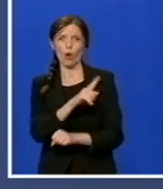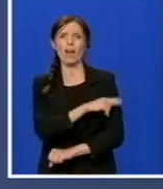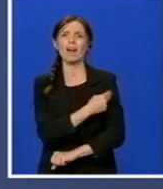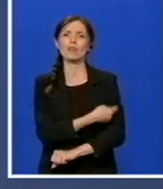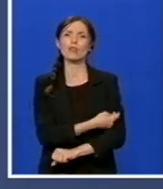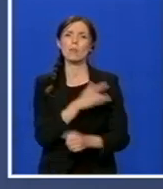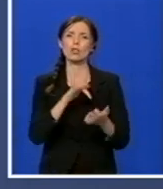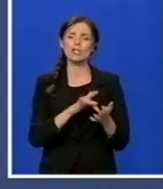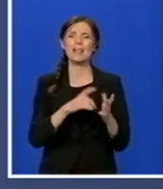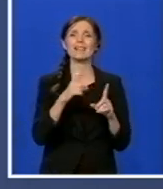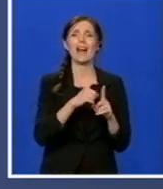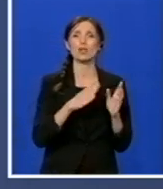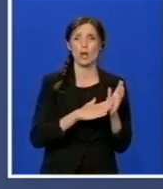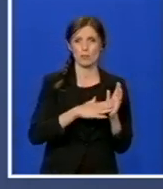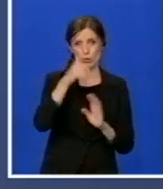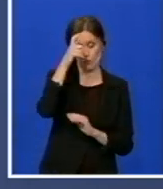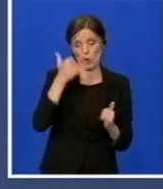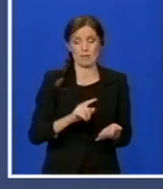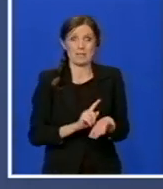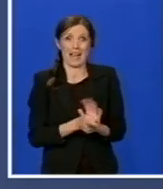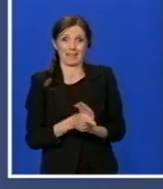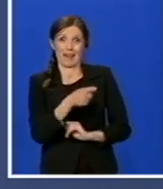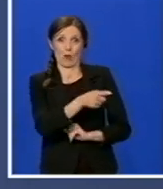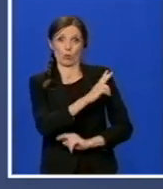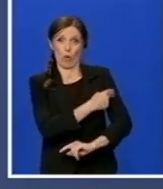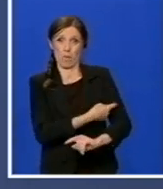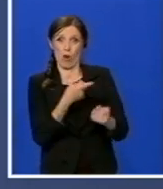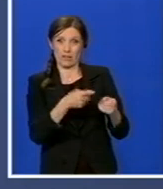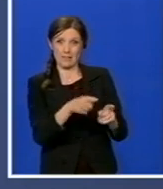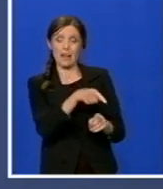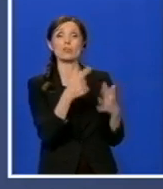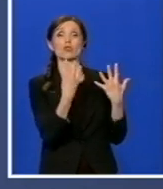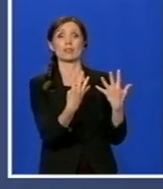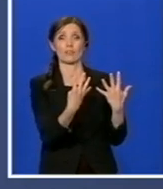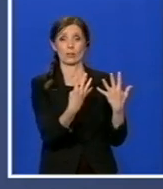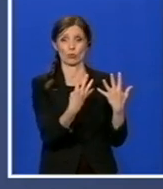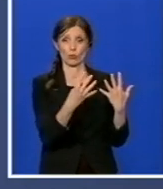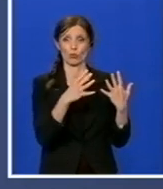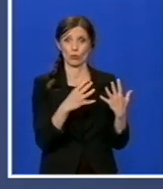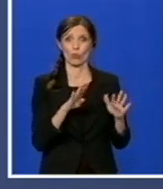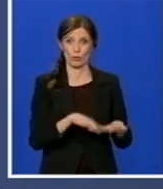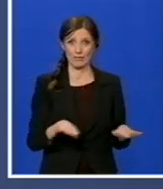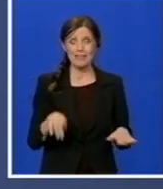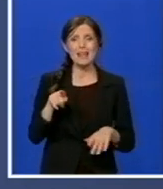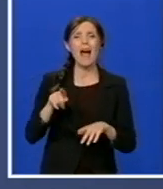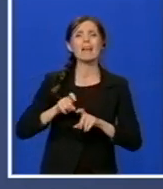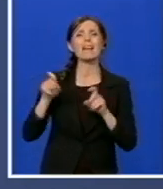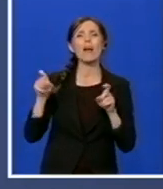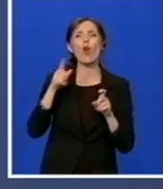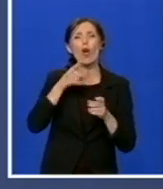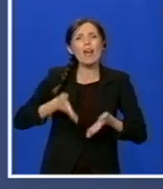centru dr. Dragiša Mišović u ovom momentu je hospitalizovano 9 dece, a na ginekologiji